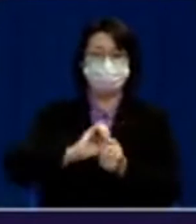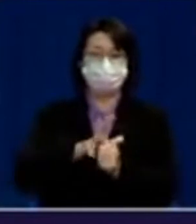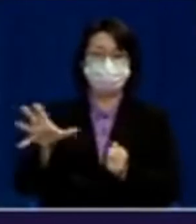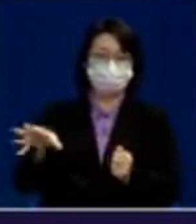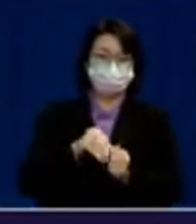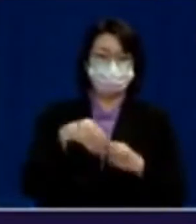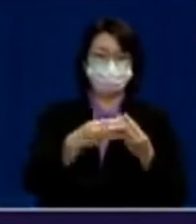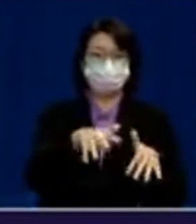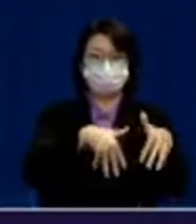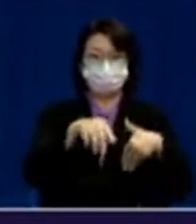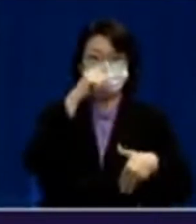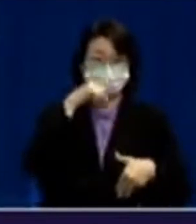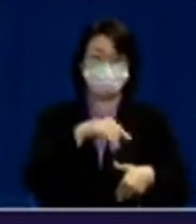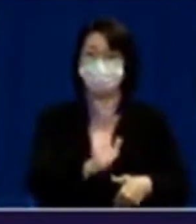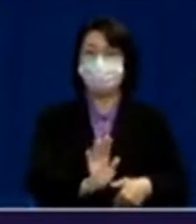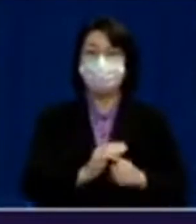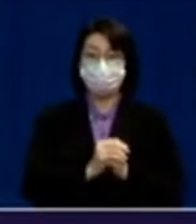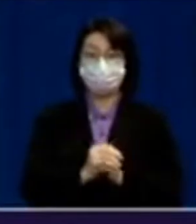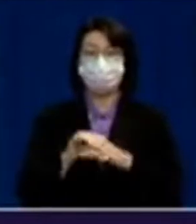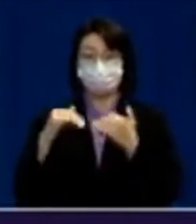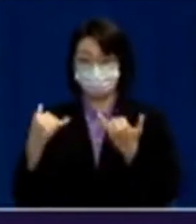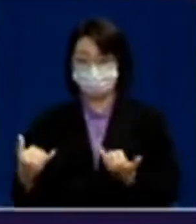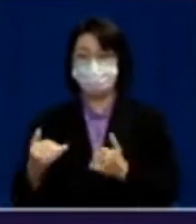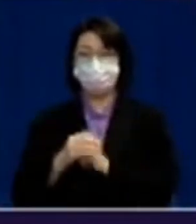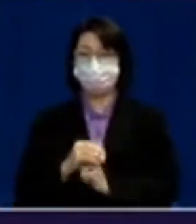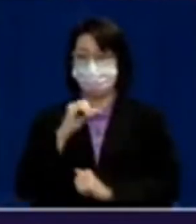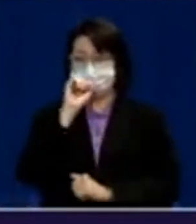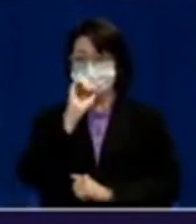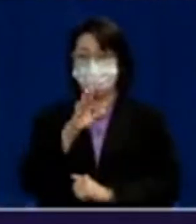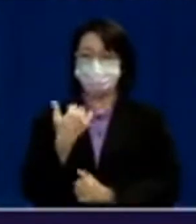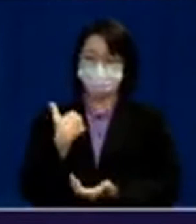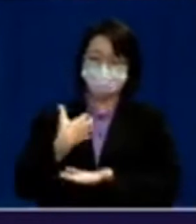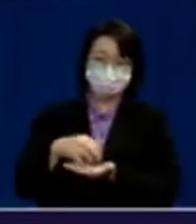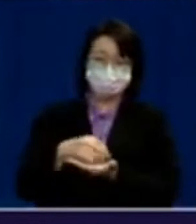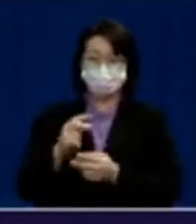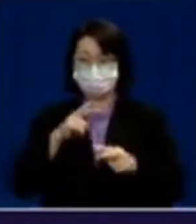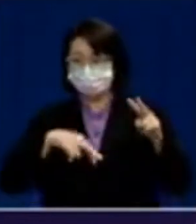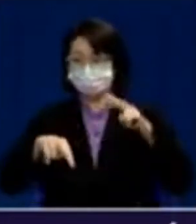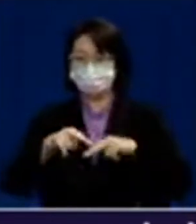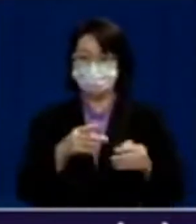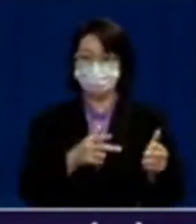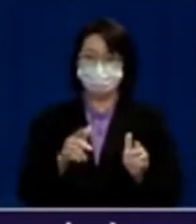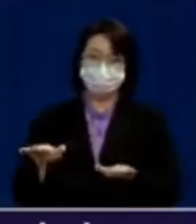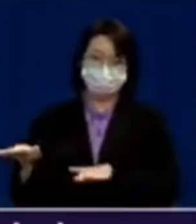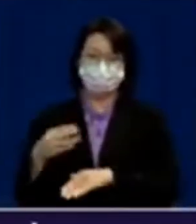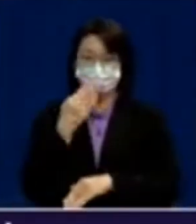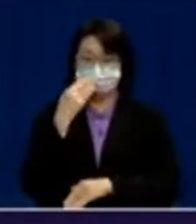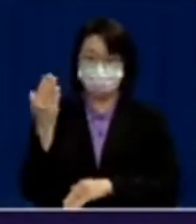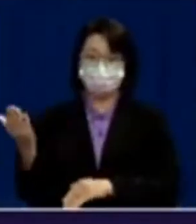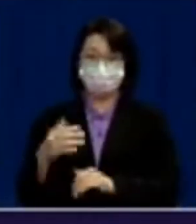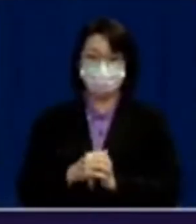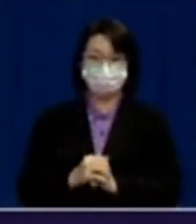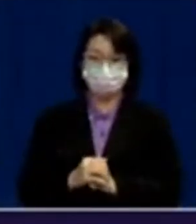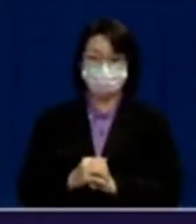ท่านรณชัยจิตรวิเศษนั้นท่านพูดว่าอย่างไรบ้างเกี่ยวกับสถานการณ์ในครั้งนี้ค่ะอ่ะเอ่อระวังเรื่องการลัก